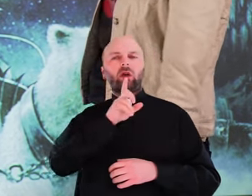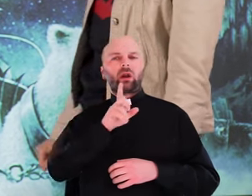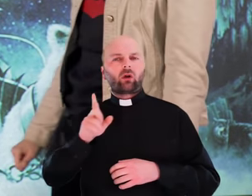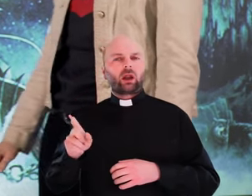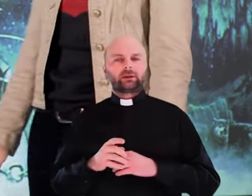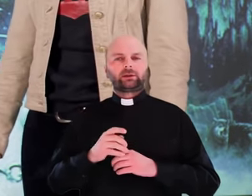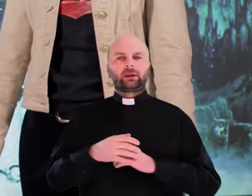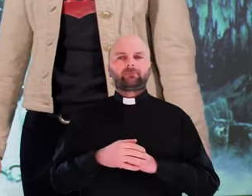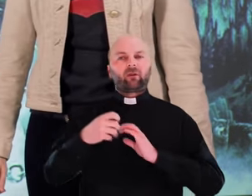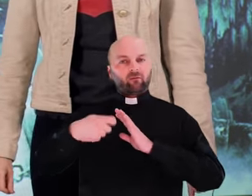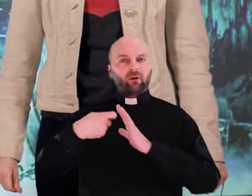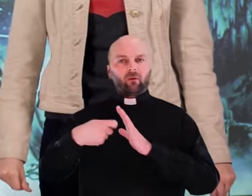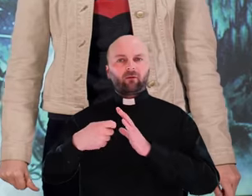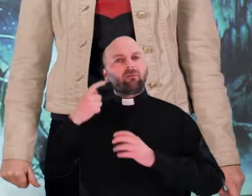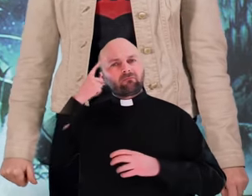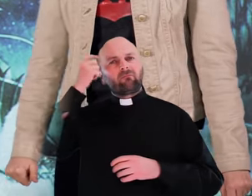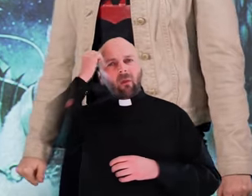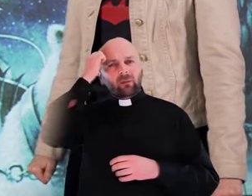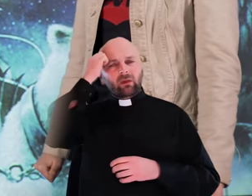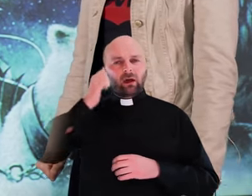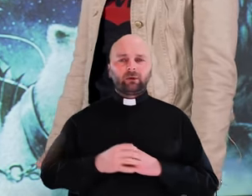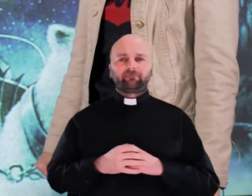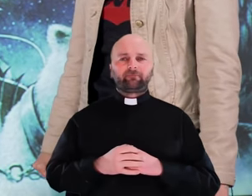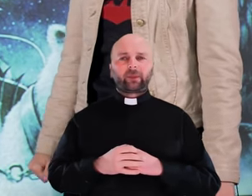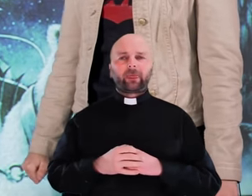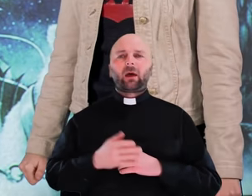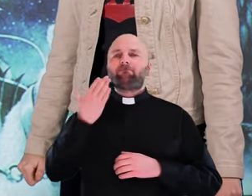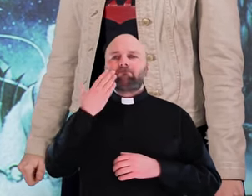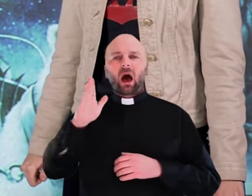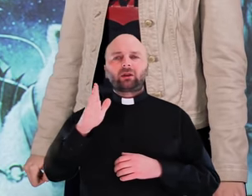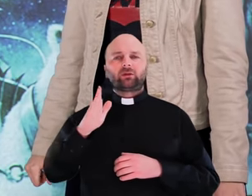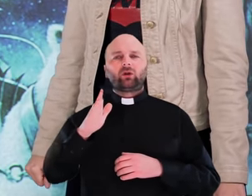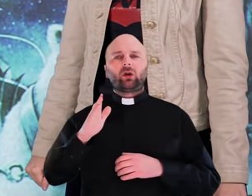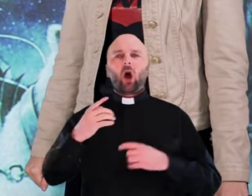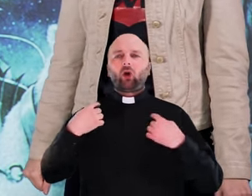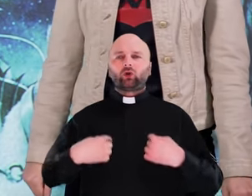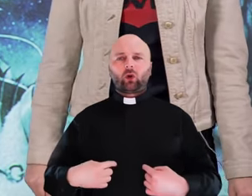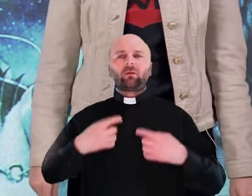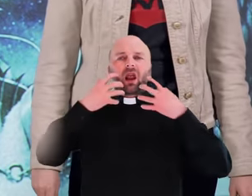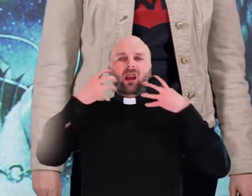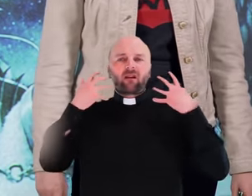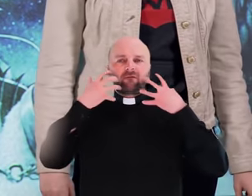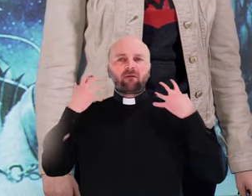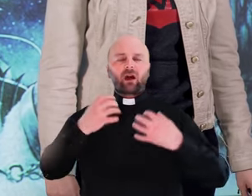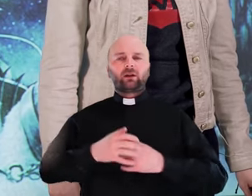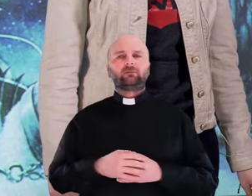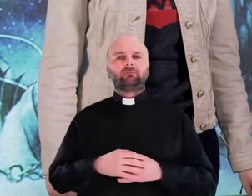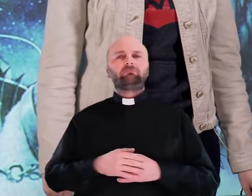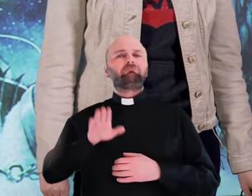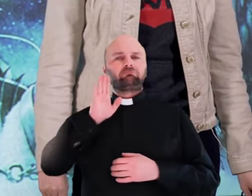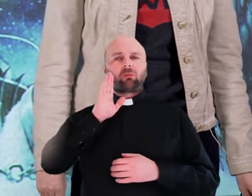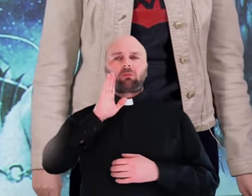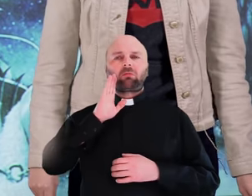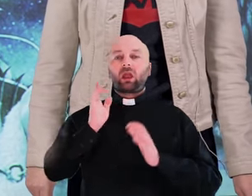rekolekcji, doskonale pamiętają, jak bardzo postać bajkowego lwa z pierwszej części opowieści z Narni